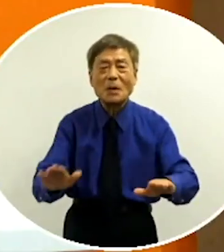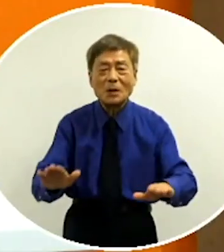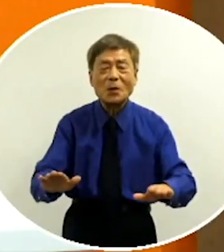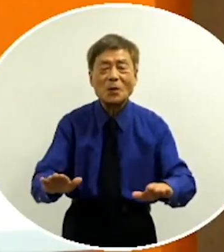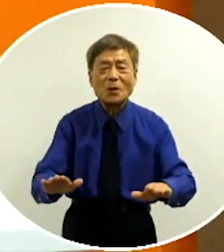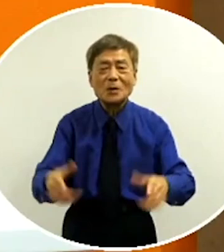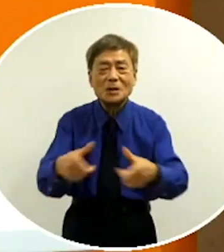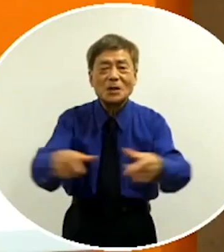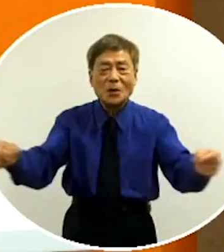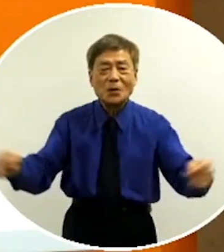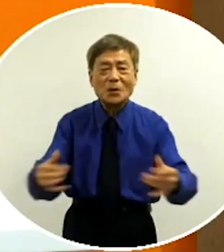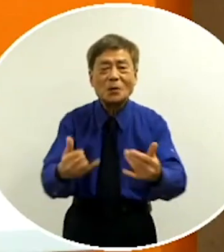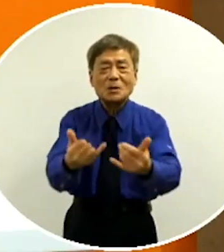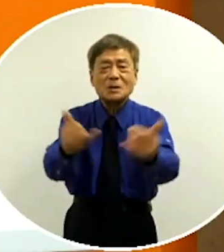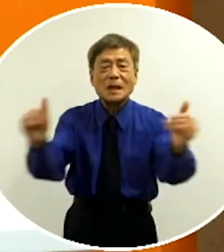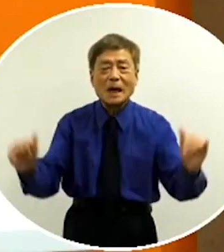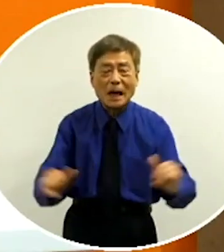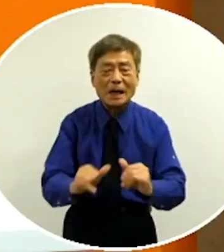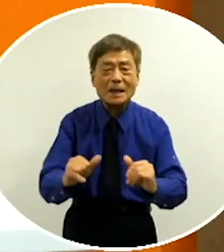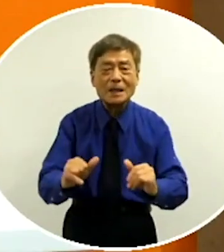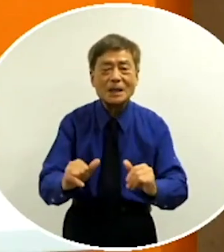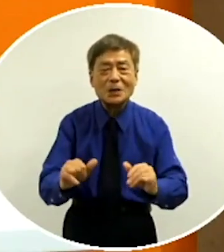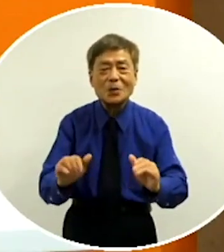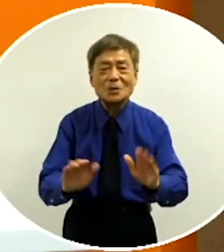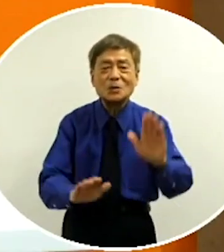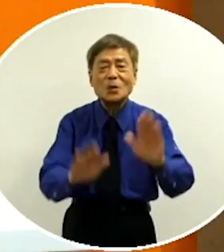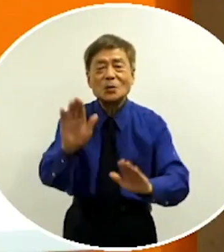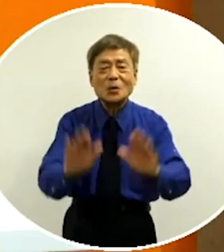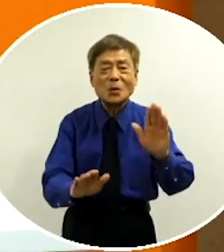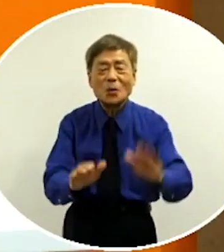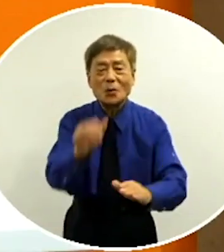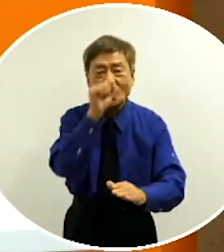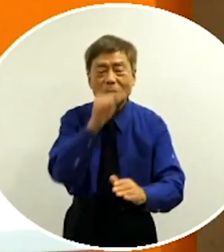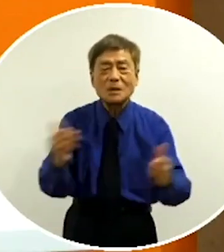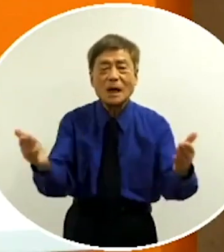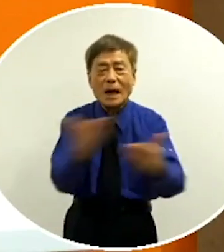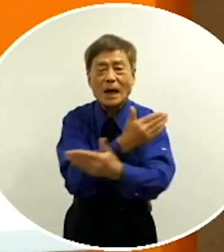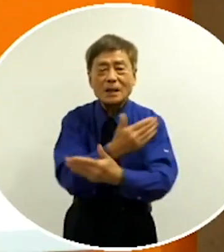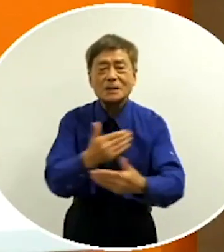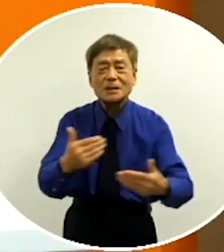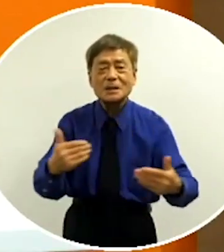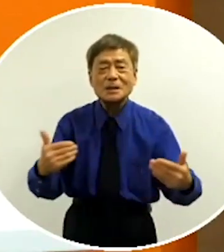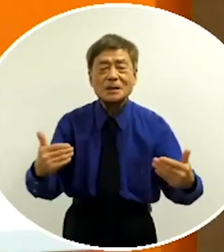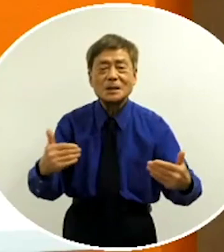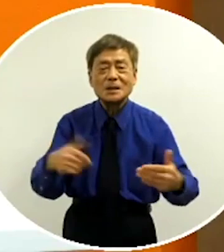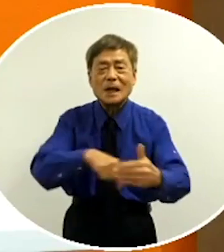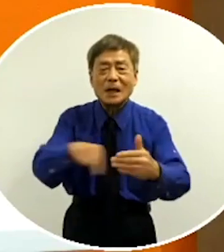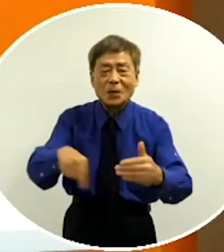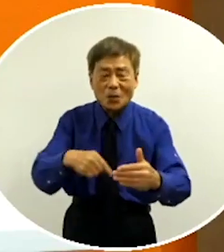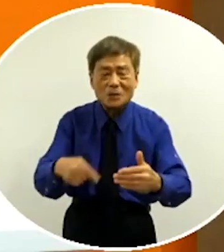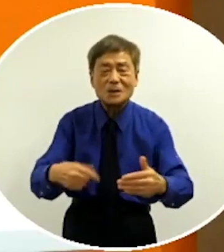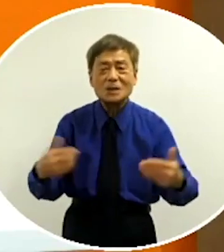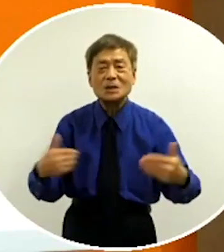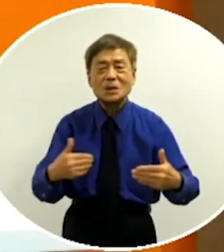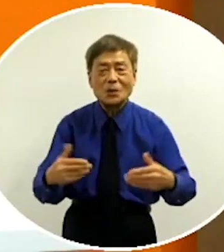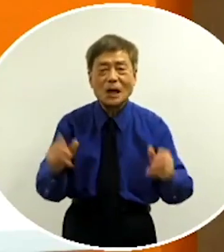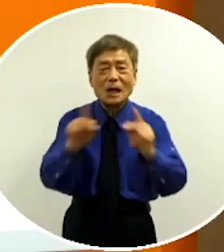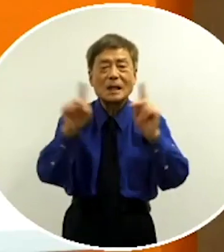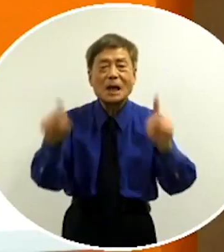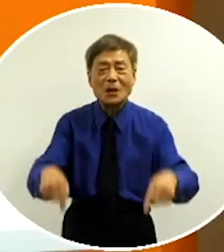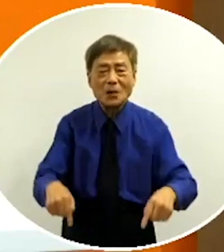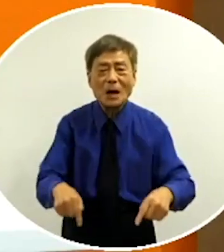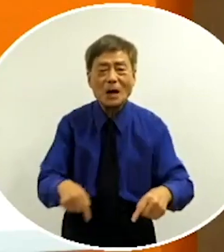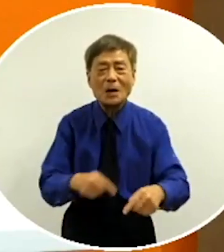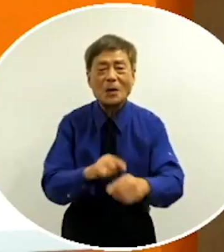解を見いだしていくというのは相当ななんざだと思いますだから対話が必要でいそれは